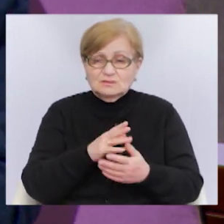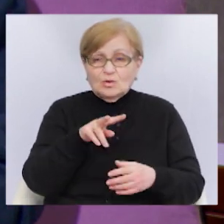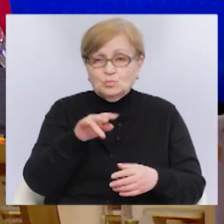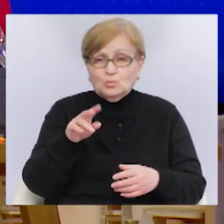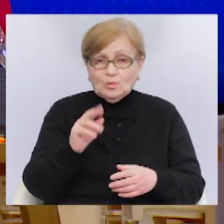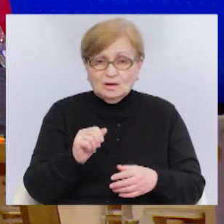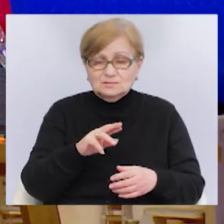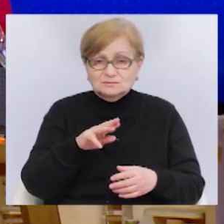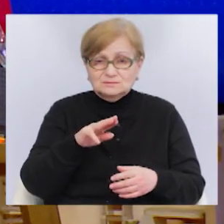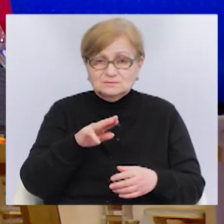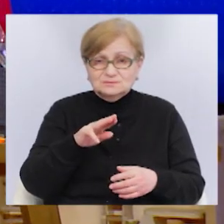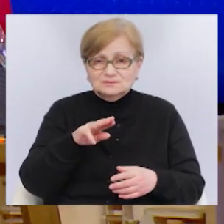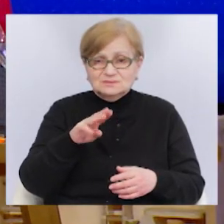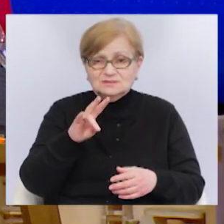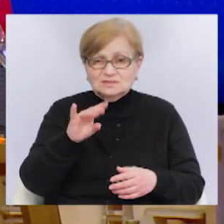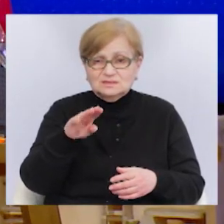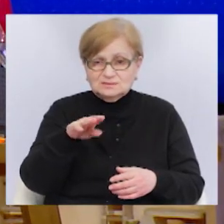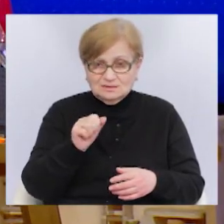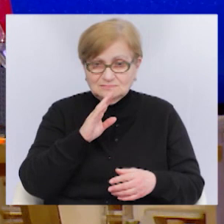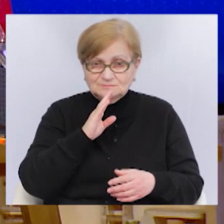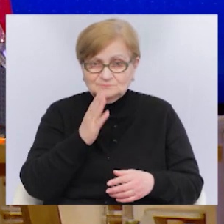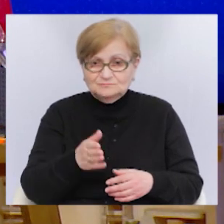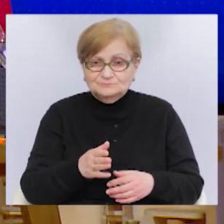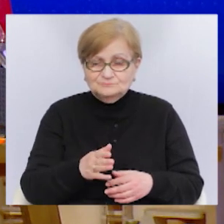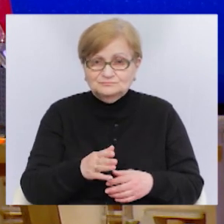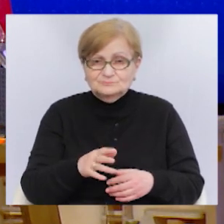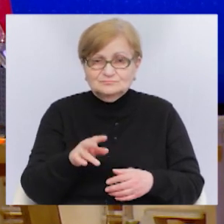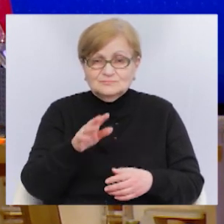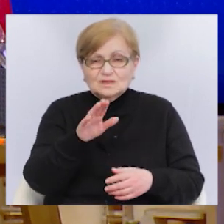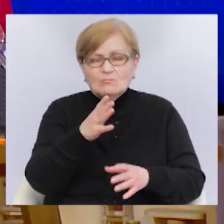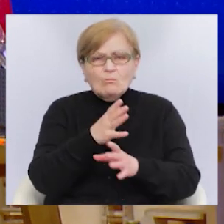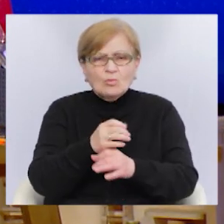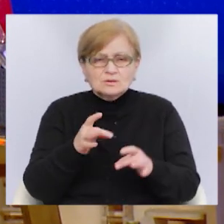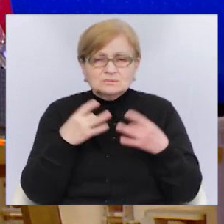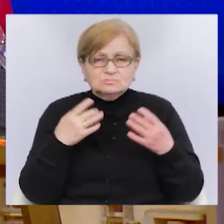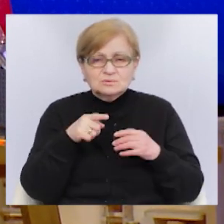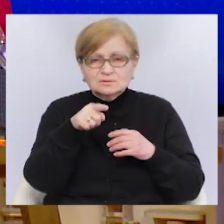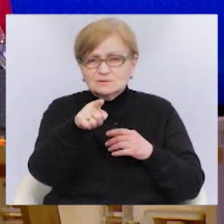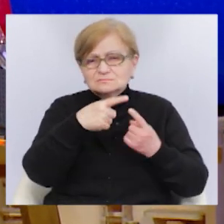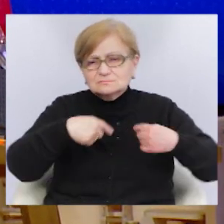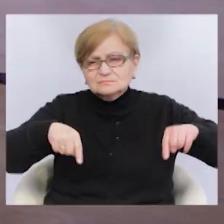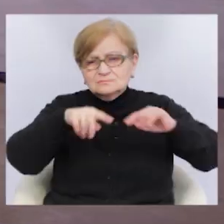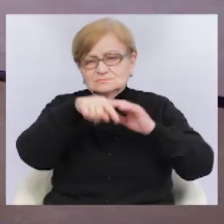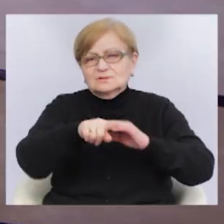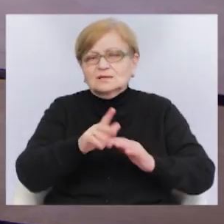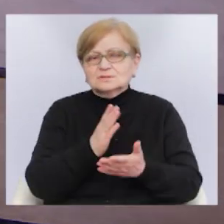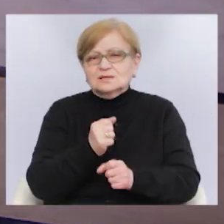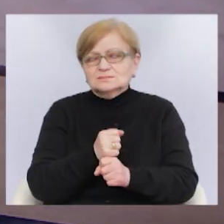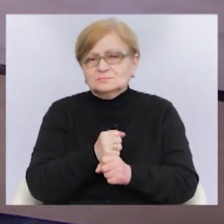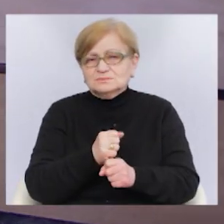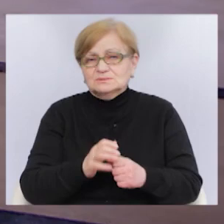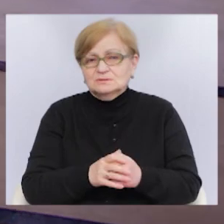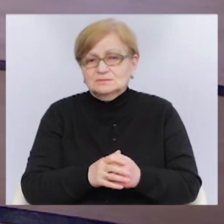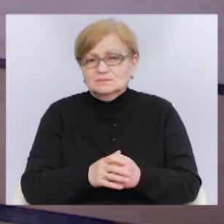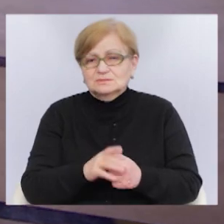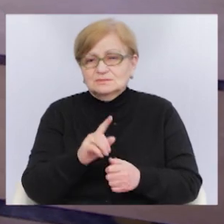ლუკა და ნიტა პრაქტიკული რჩევებით და ლუკაი, მოკლედ რო გითხრათ, მაქსი ურცეში თქვენ რას გააკეთებთ და